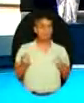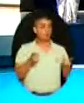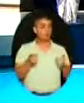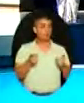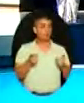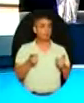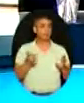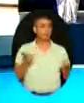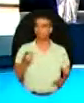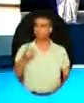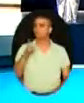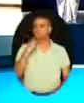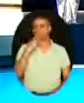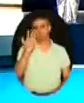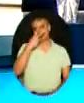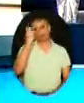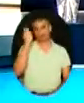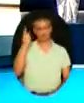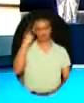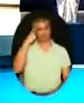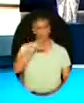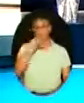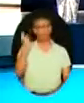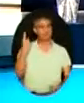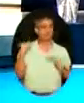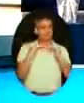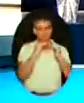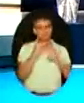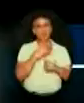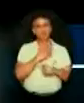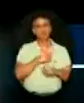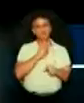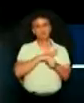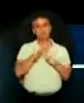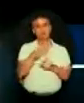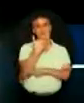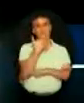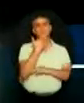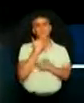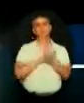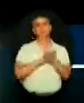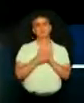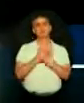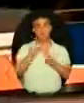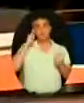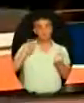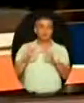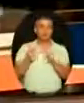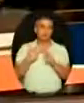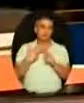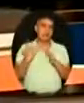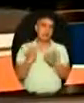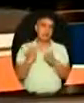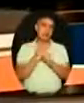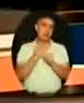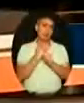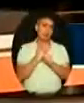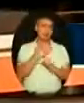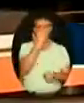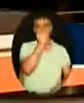היחידה שיש בצד הערבי, תמימות הדעים היחידה שיש היא לגבי זה שצריך לחסל את מדינת ישראל. המחלוקות הן רק על האופן.